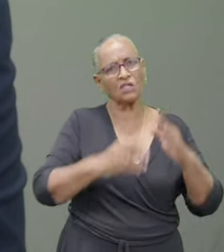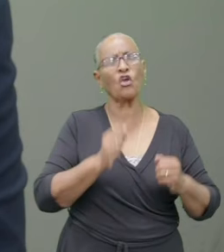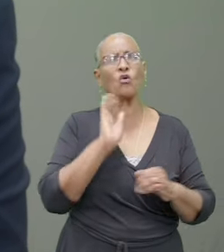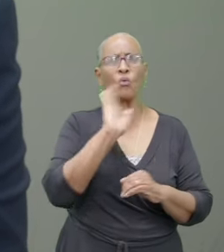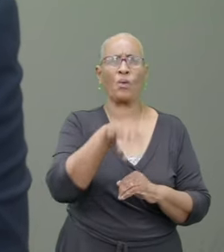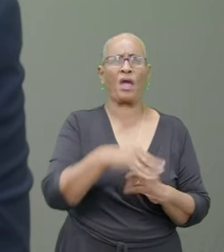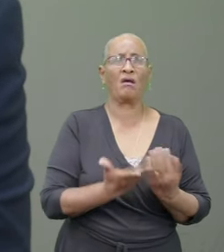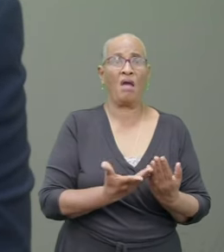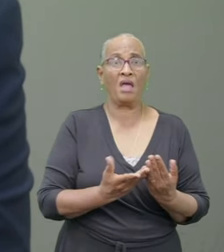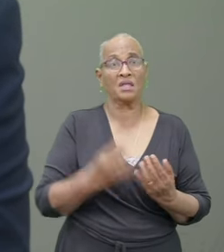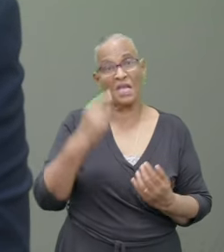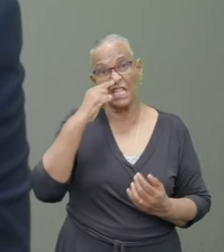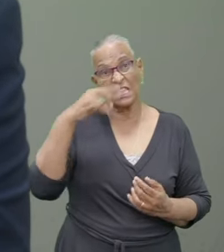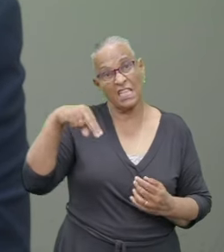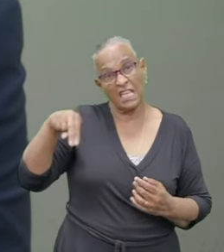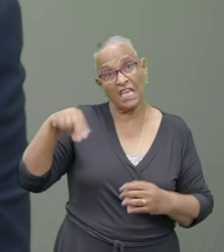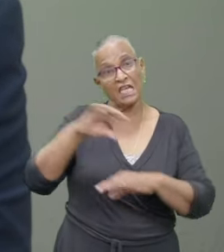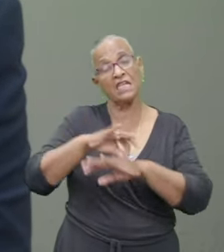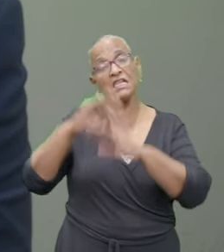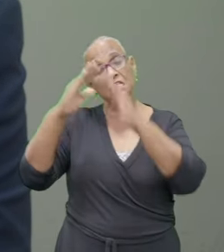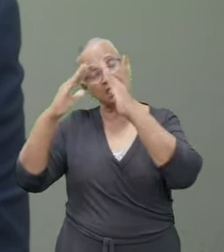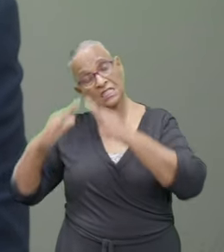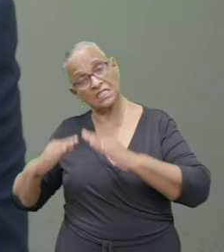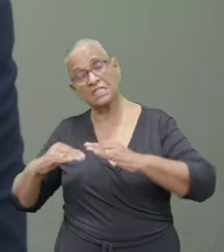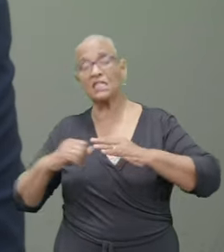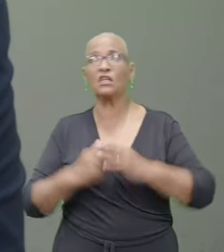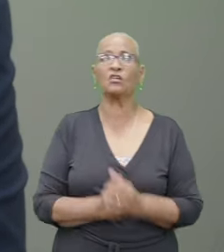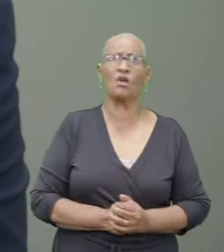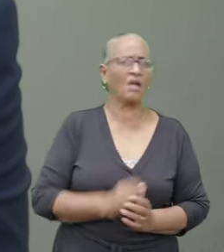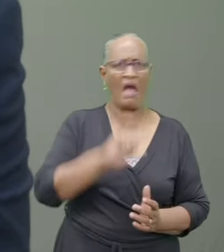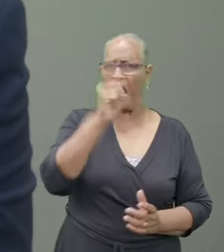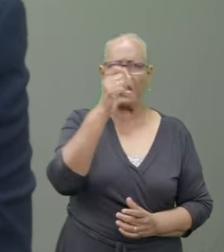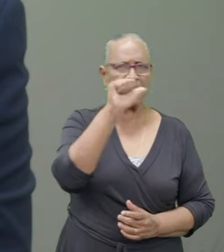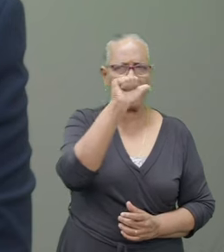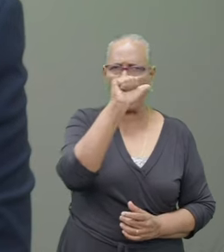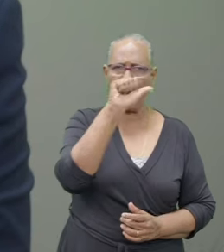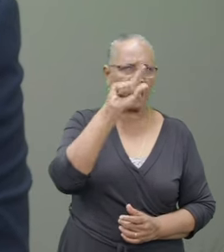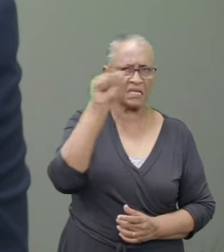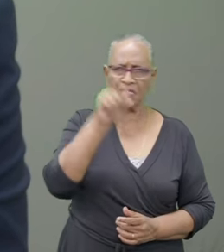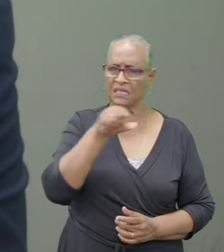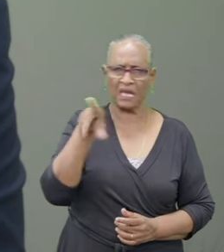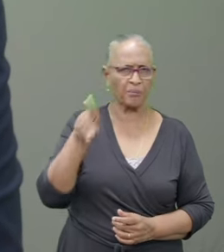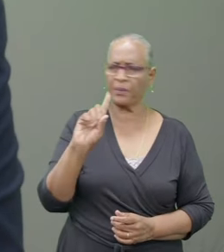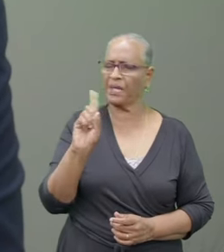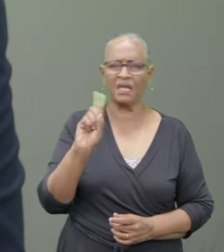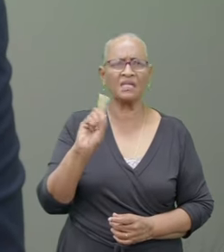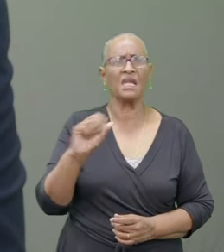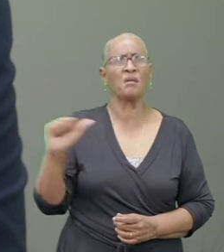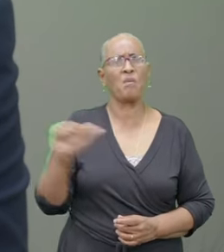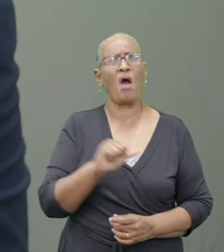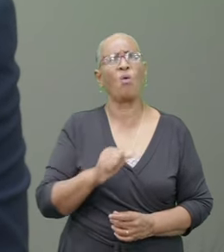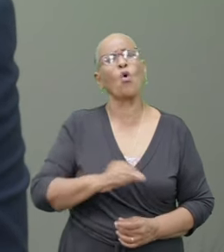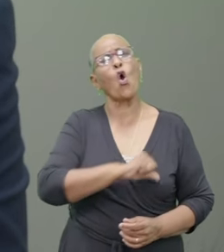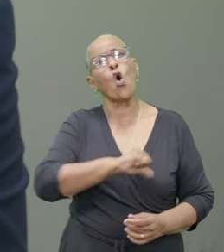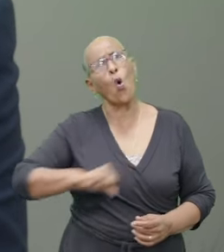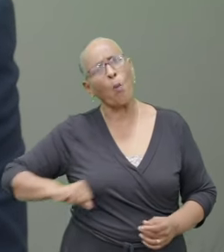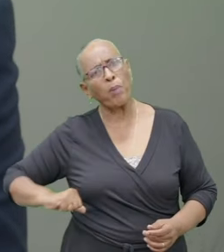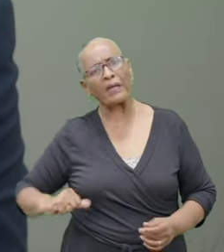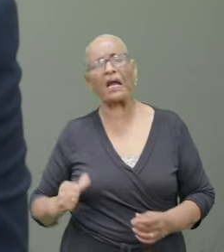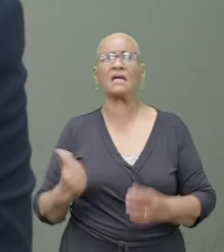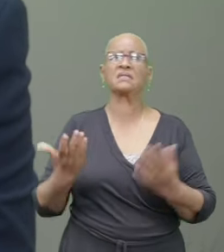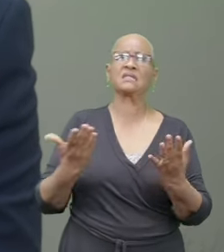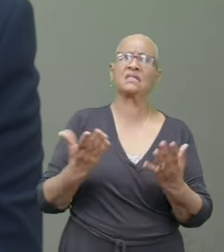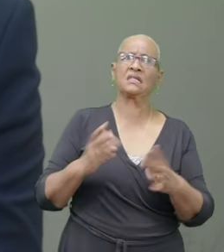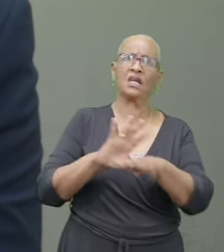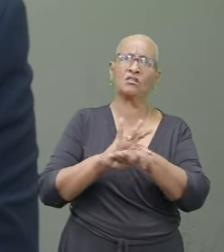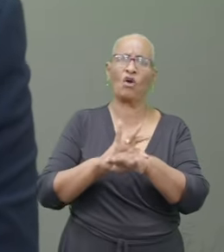medium care. Dus het heeft niet specifiek alleen te maken met het AZP. Maar u ziet ook operatieassistenten, dat er 5 vertrokken zijn. En